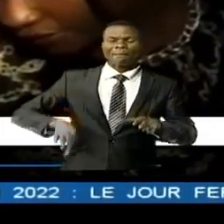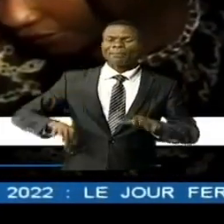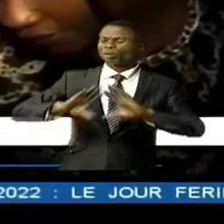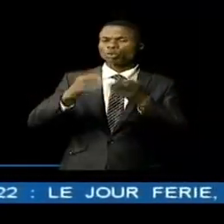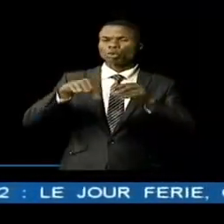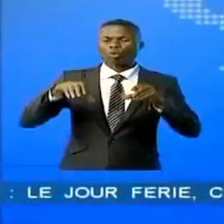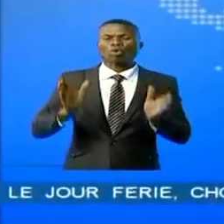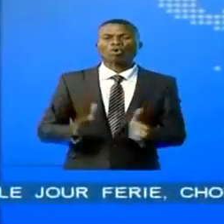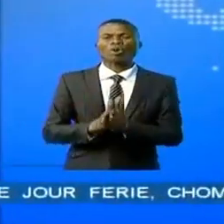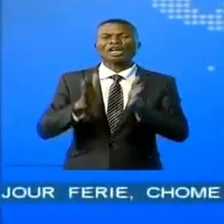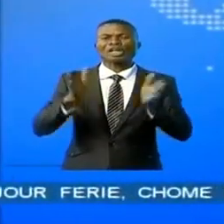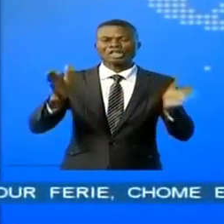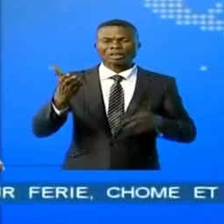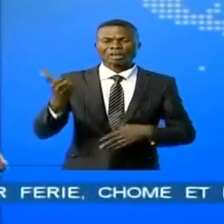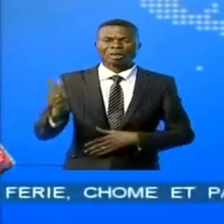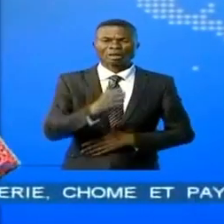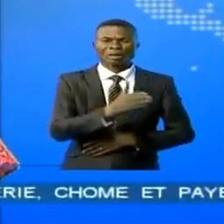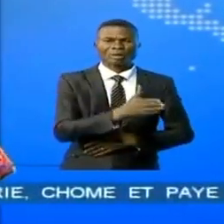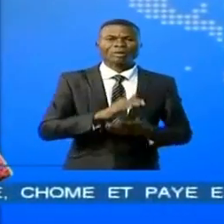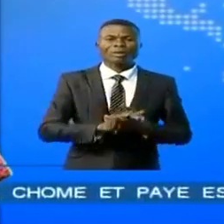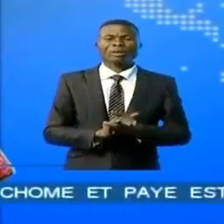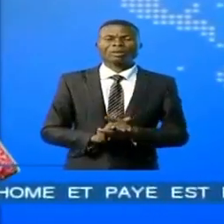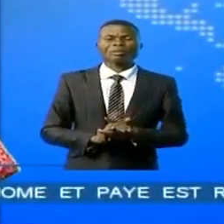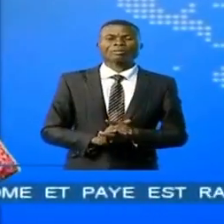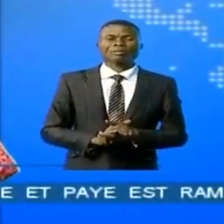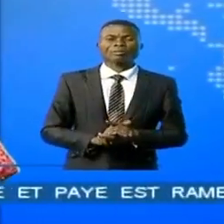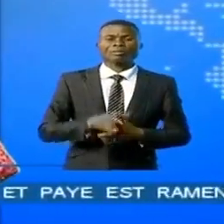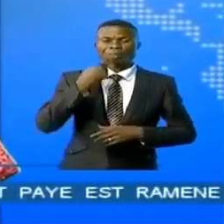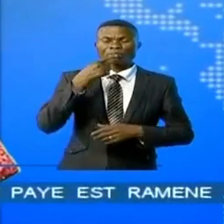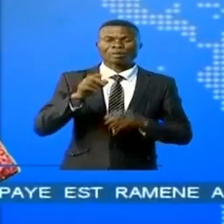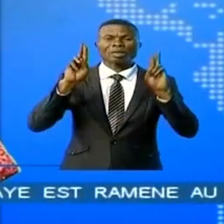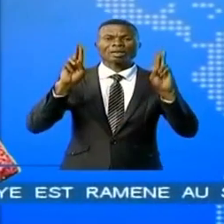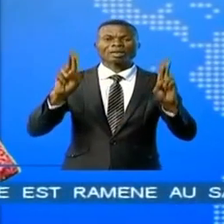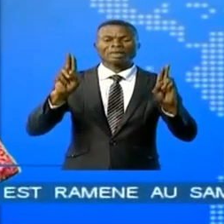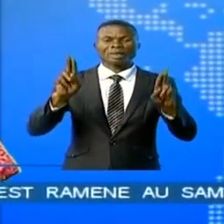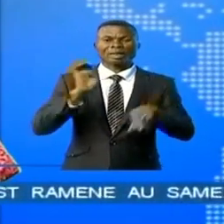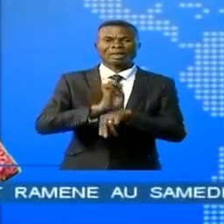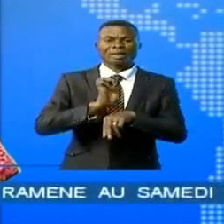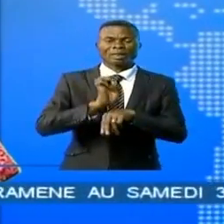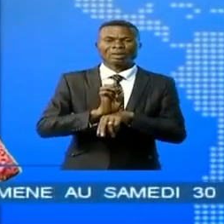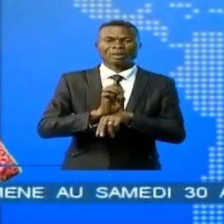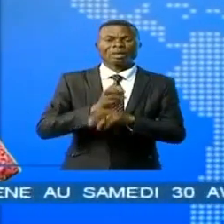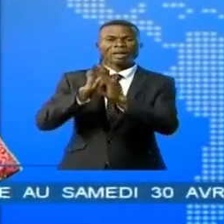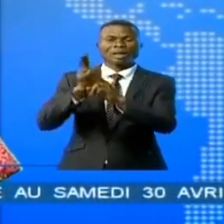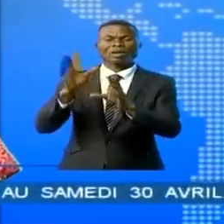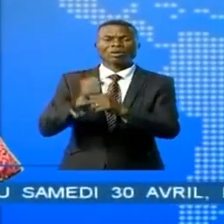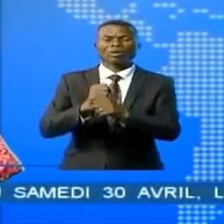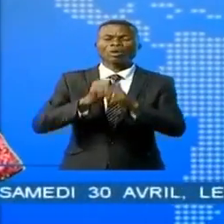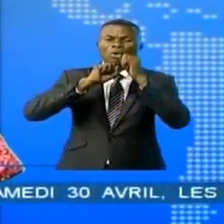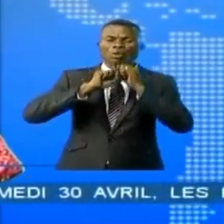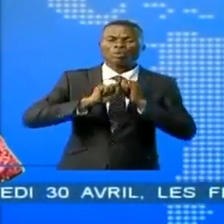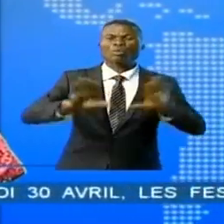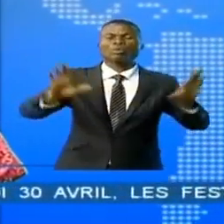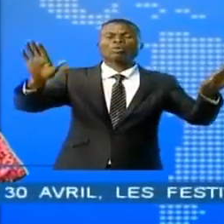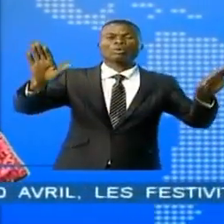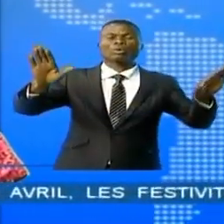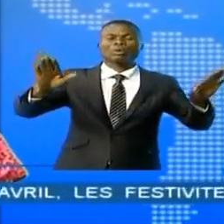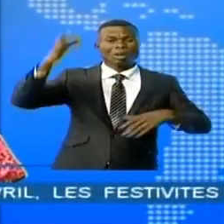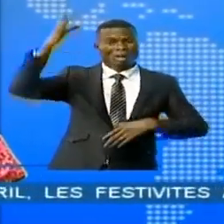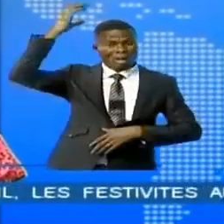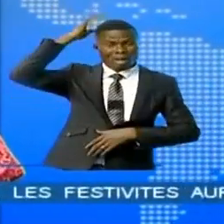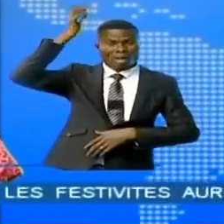congolais et pour finir parlons réligion avec la restitution et la vulgarisation par l'évêque